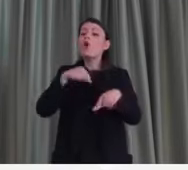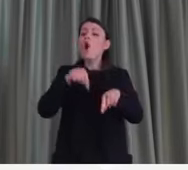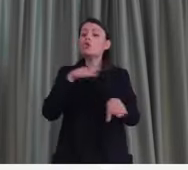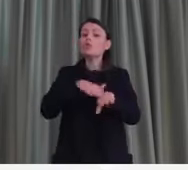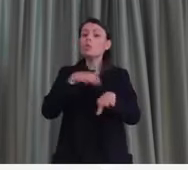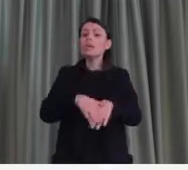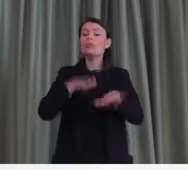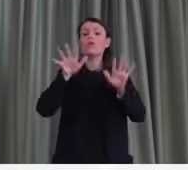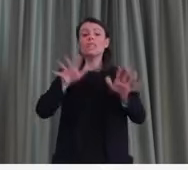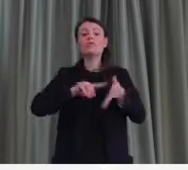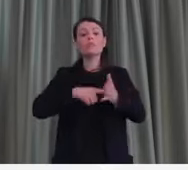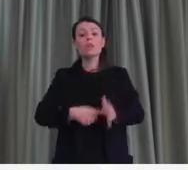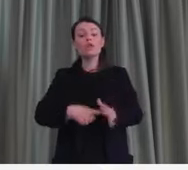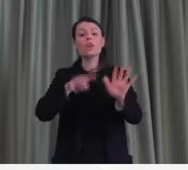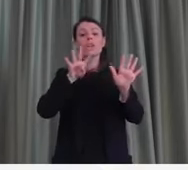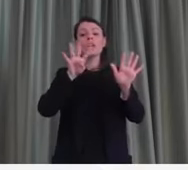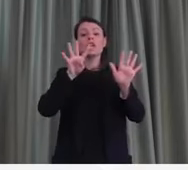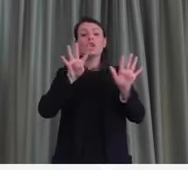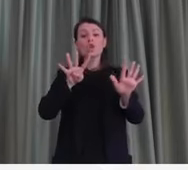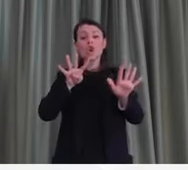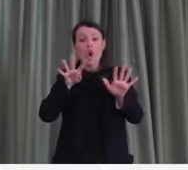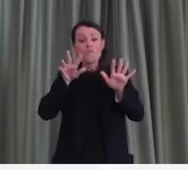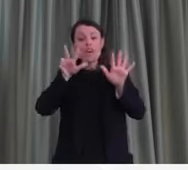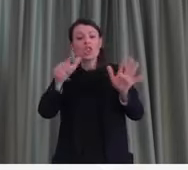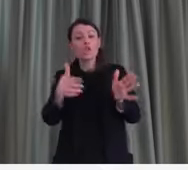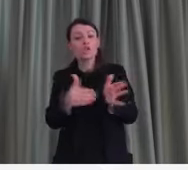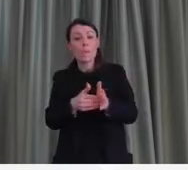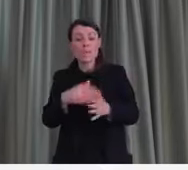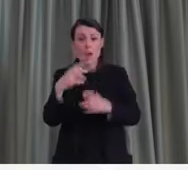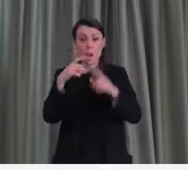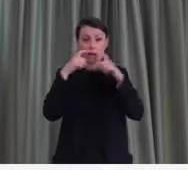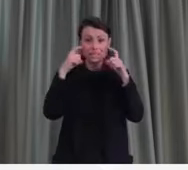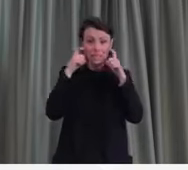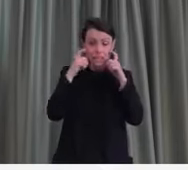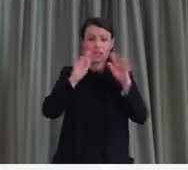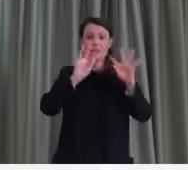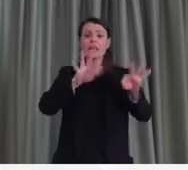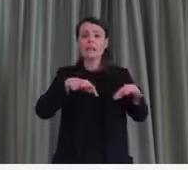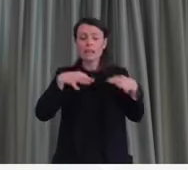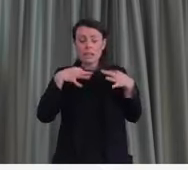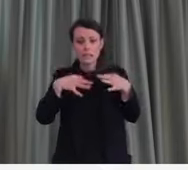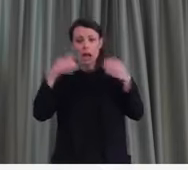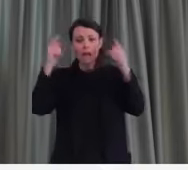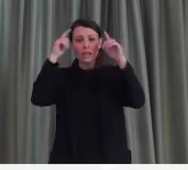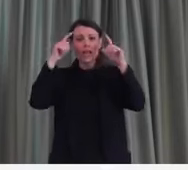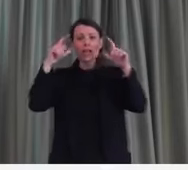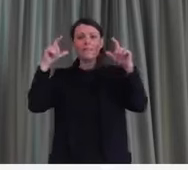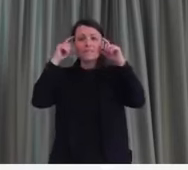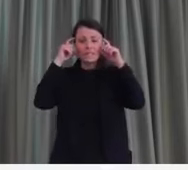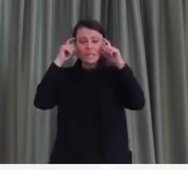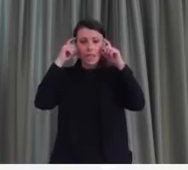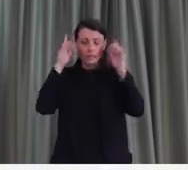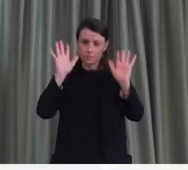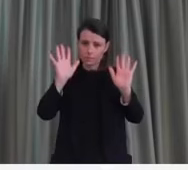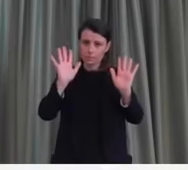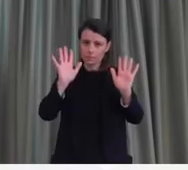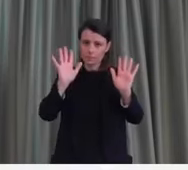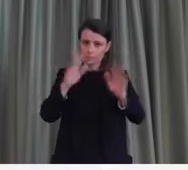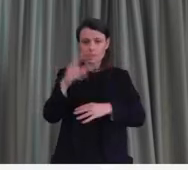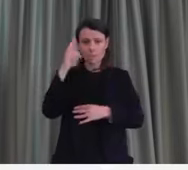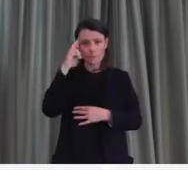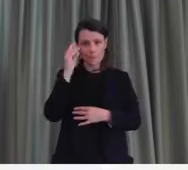e 98.000 mascherine calzari visiere considerate che ovviamente chi vai